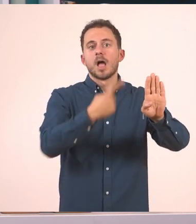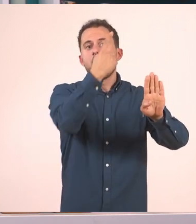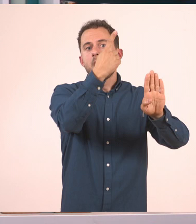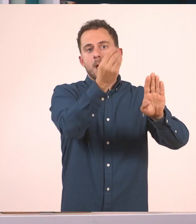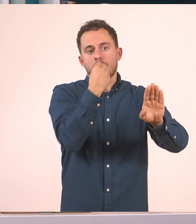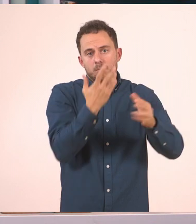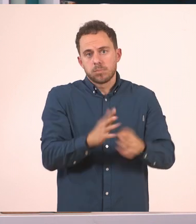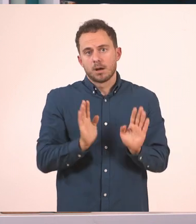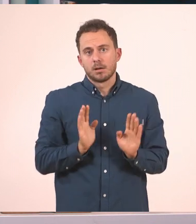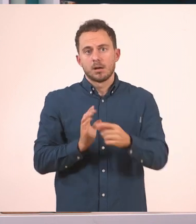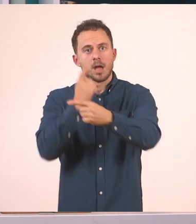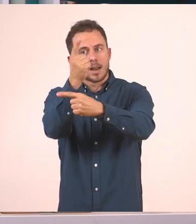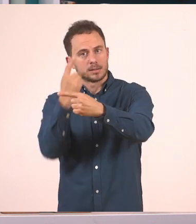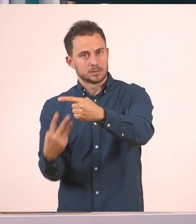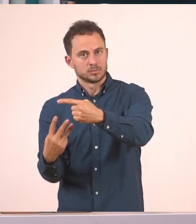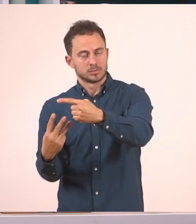τρίτο.